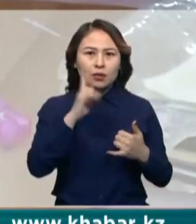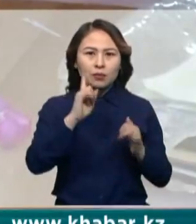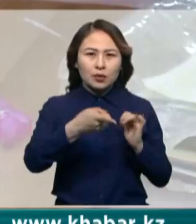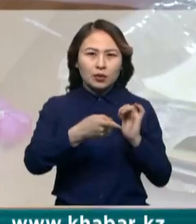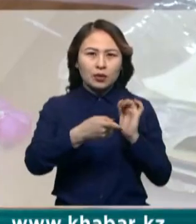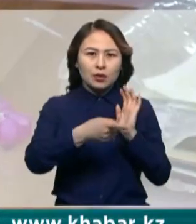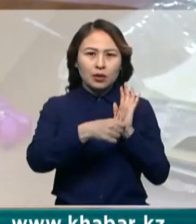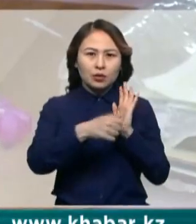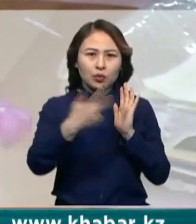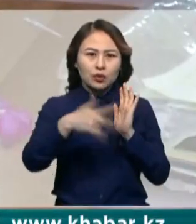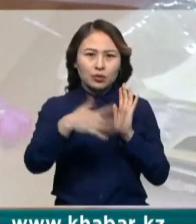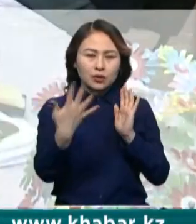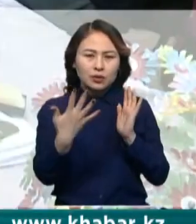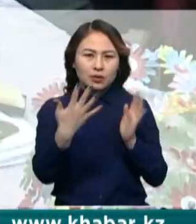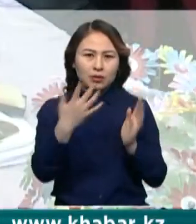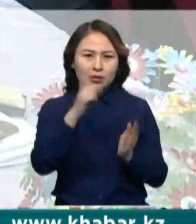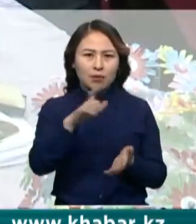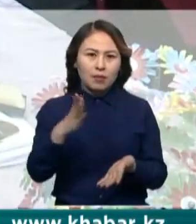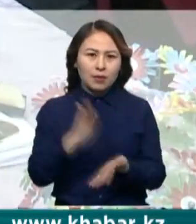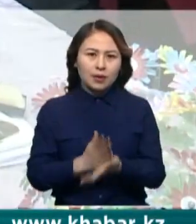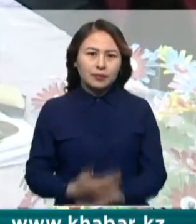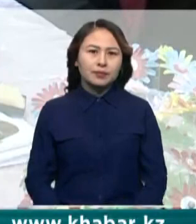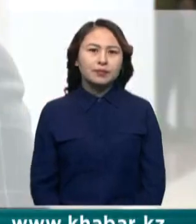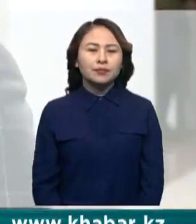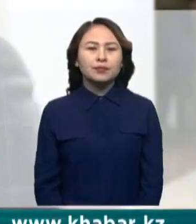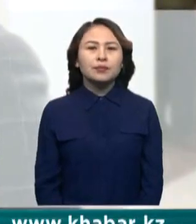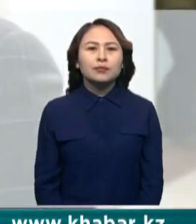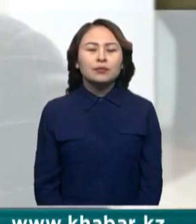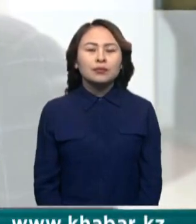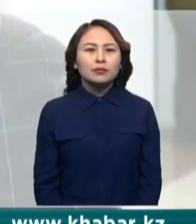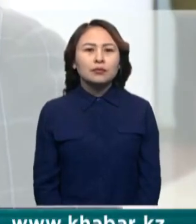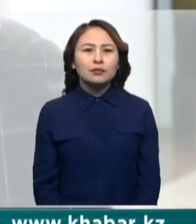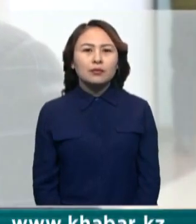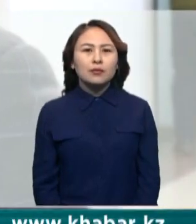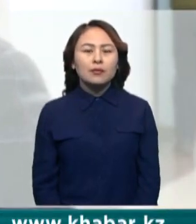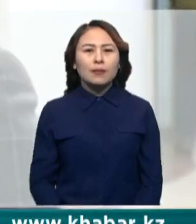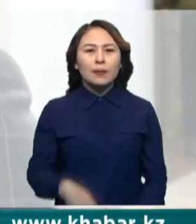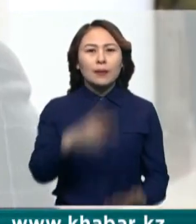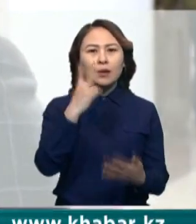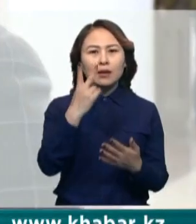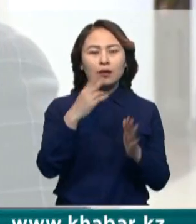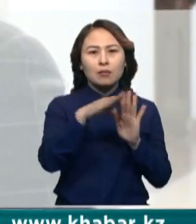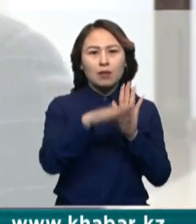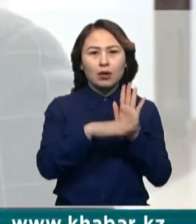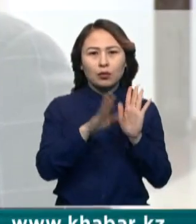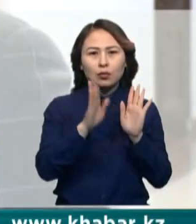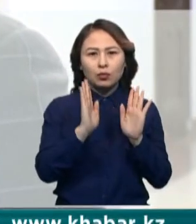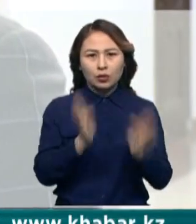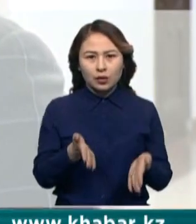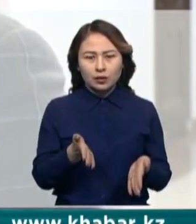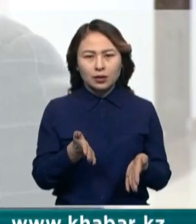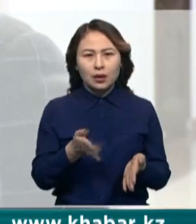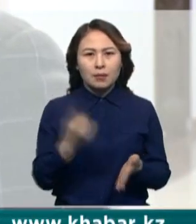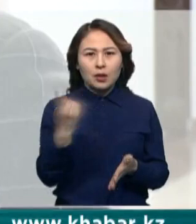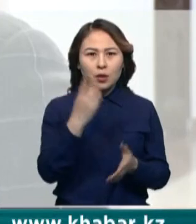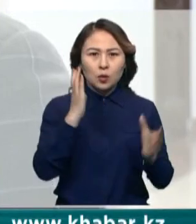шаһарда 1635 ерікті бар. Екі бағыттан болады, екі ваучер деп айтсам болады. Біріншісі,